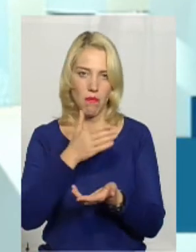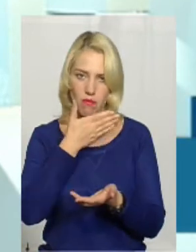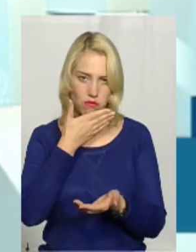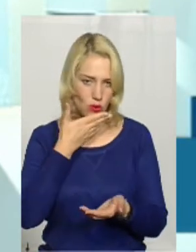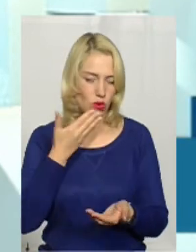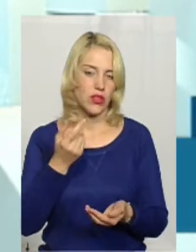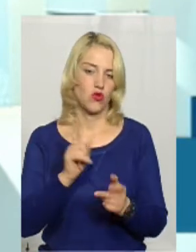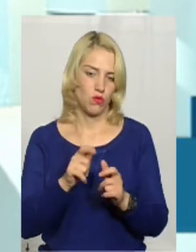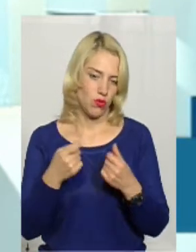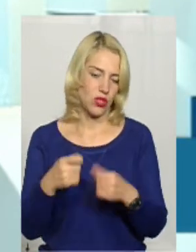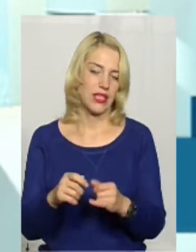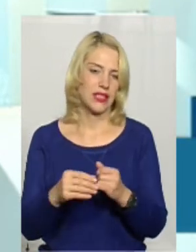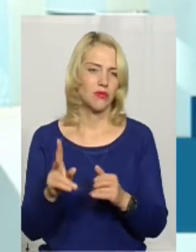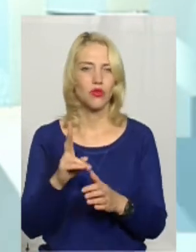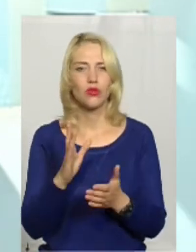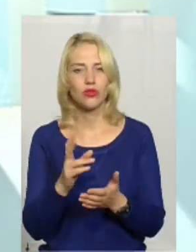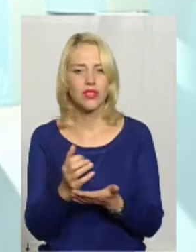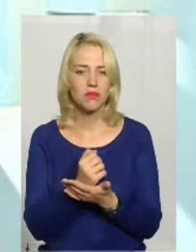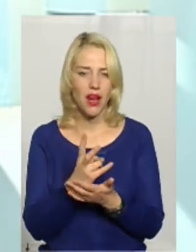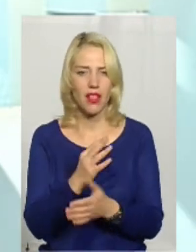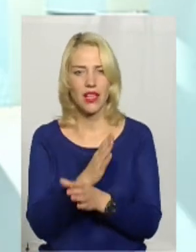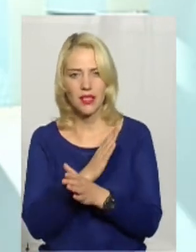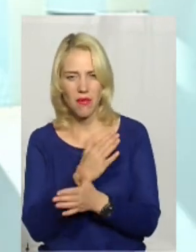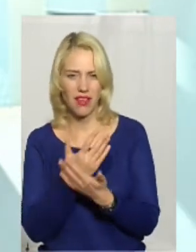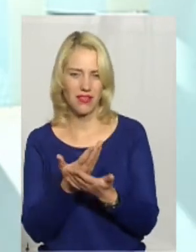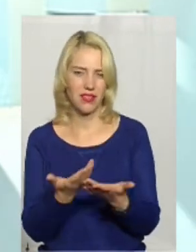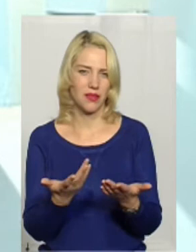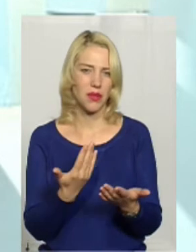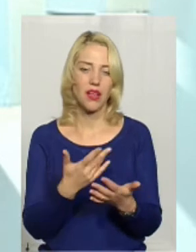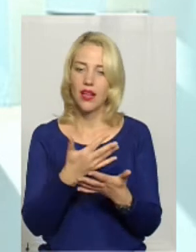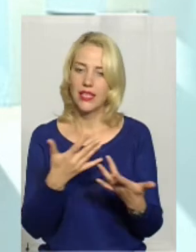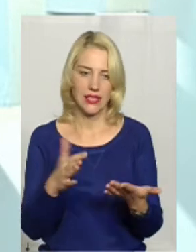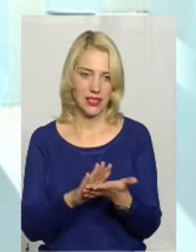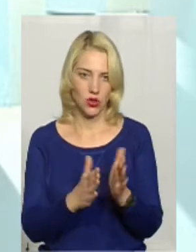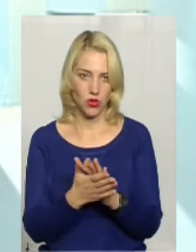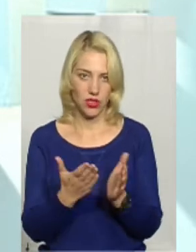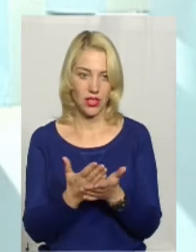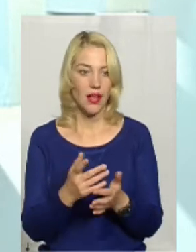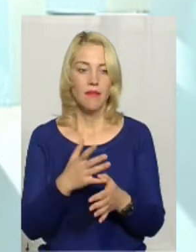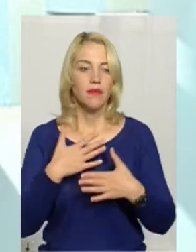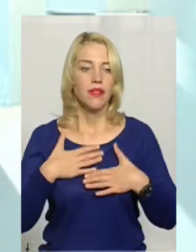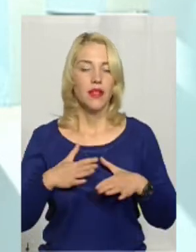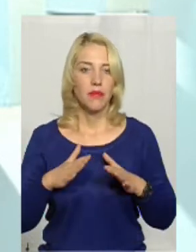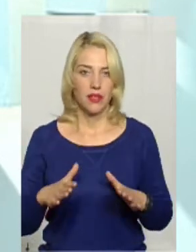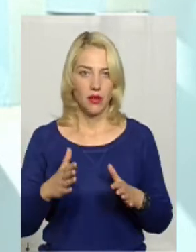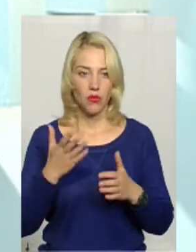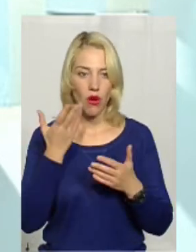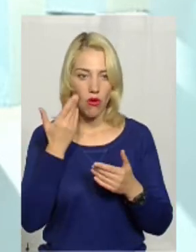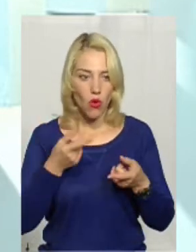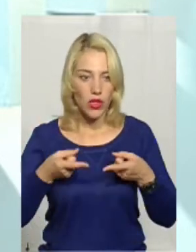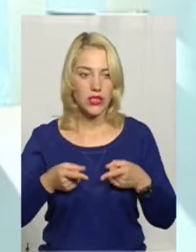землю, тому що людям треба, ну, хтось на смерть збирає, хтось, ну, є різні ситуації. І, розумієте, дуже неприємно, коли ми